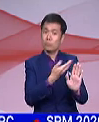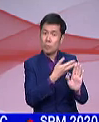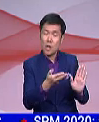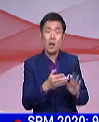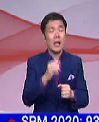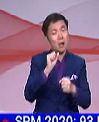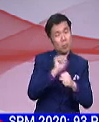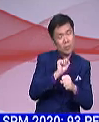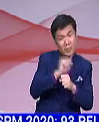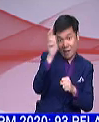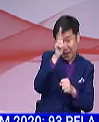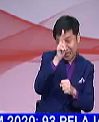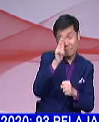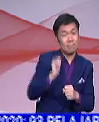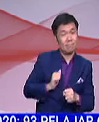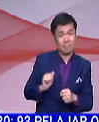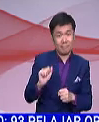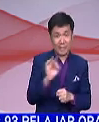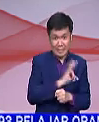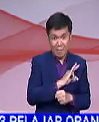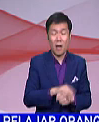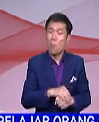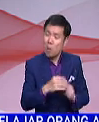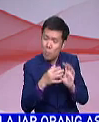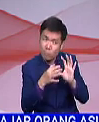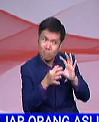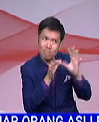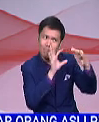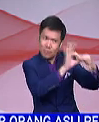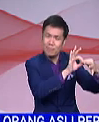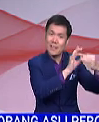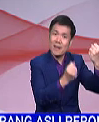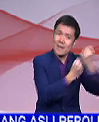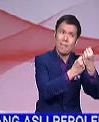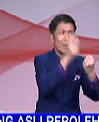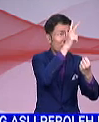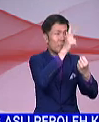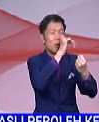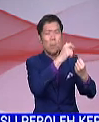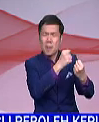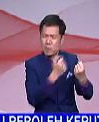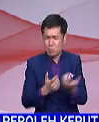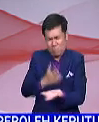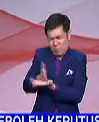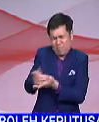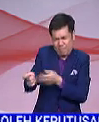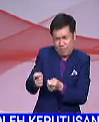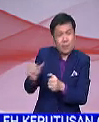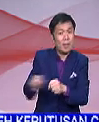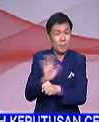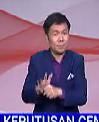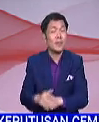penjawat awam dalam membantu kerajaan menangani dan memerangi COVID-19 ini. Semoga